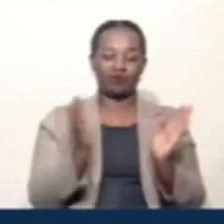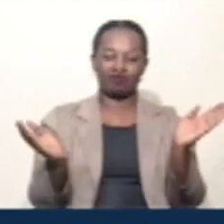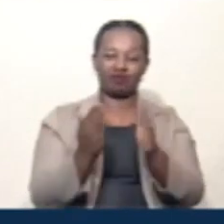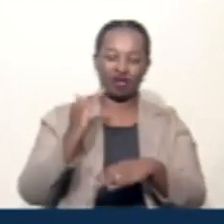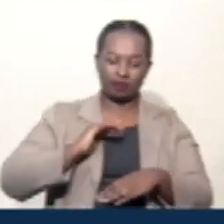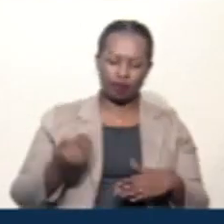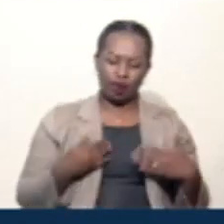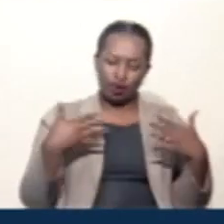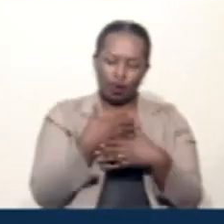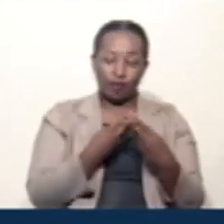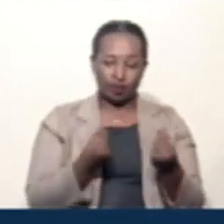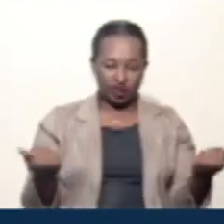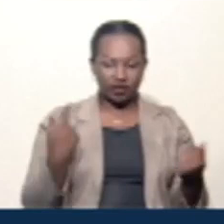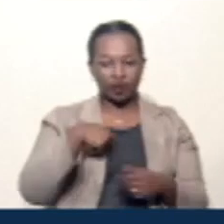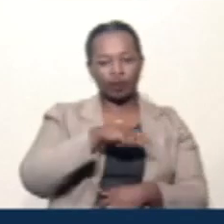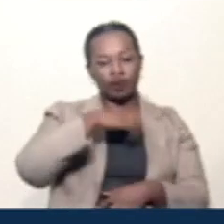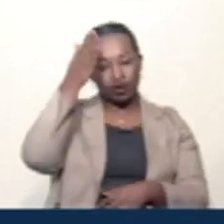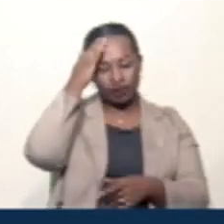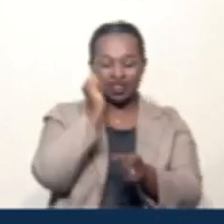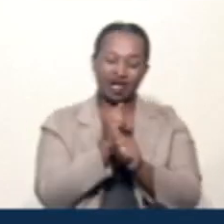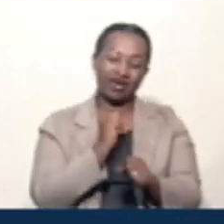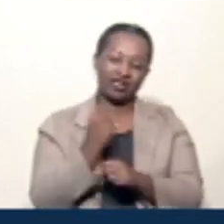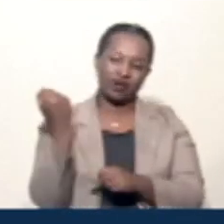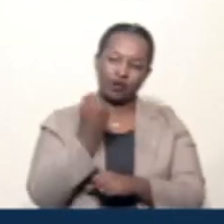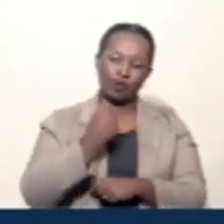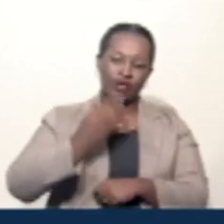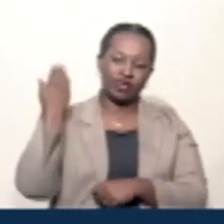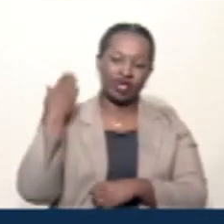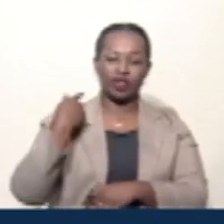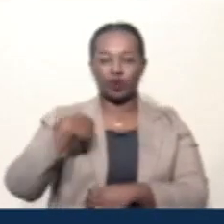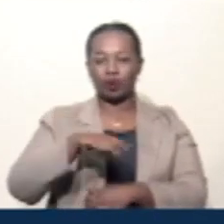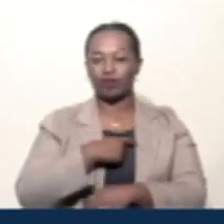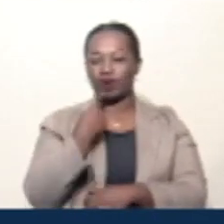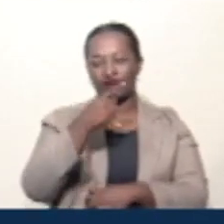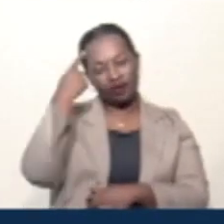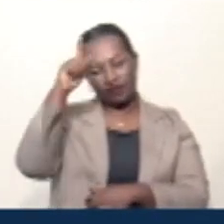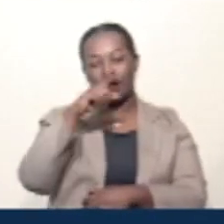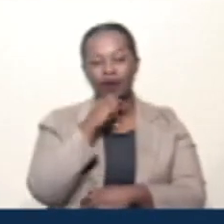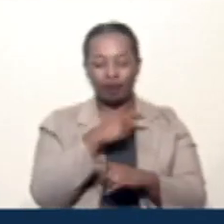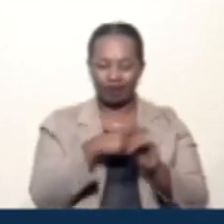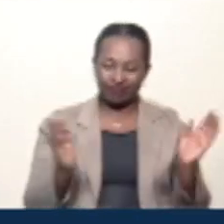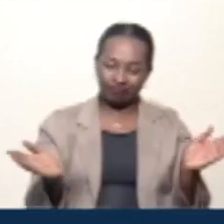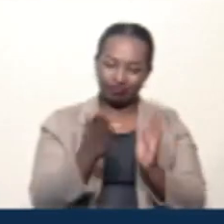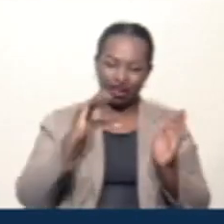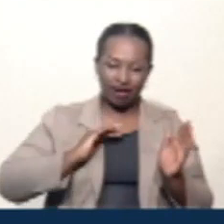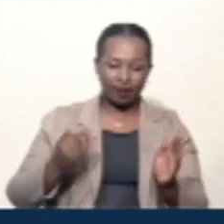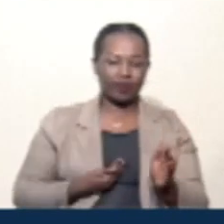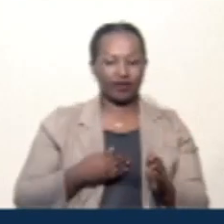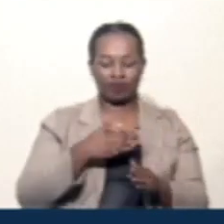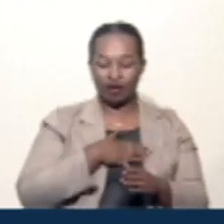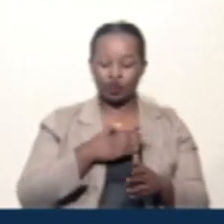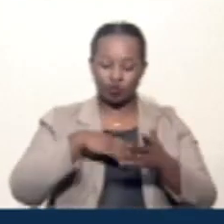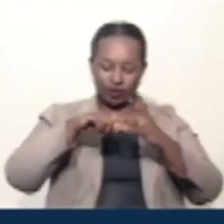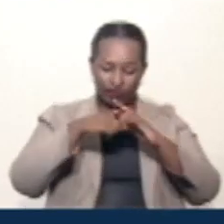ni ukwitinyuka. Tuzi ko imirimo ikomeye kera twahoze tuvuga ko ari abagabo, ariko dukangurira abagore bacu kandi byaratangiye